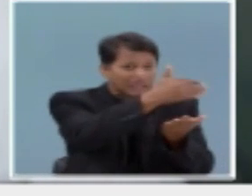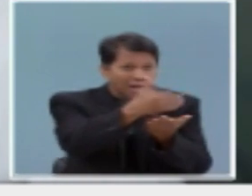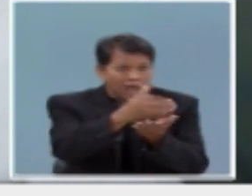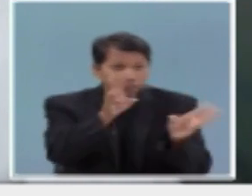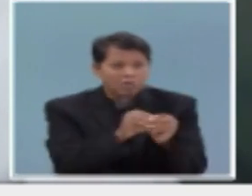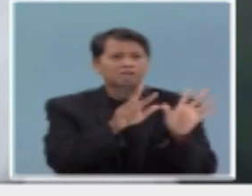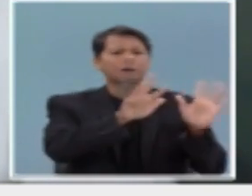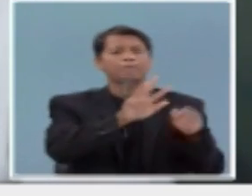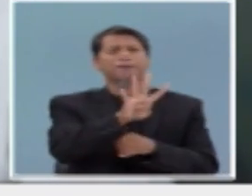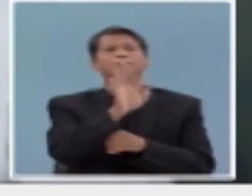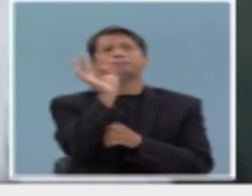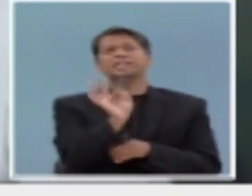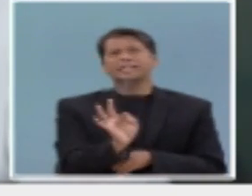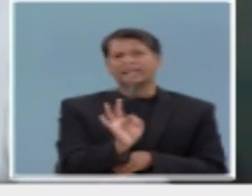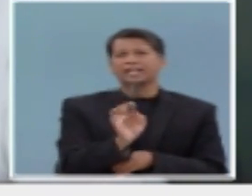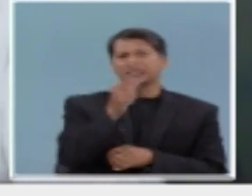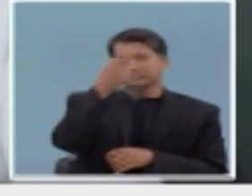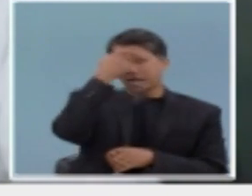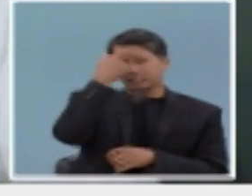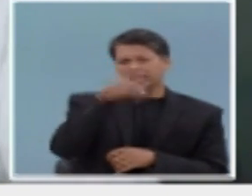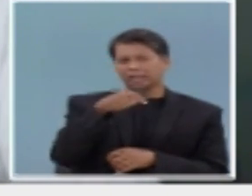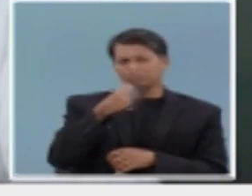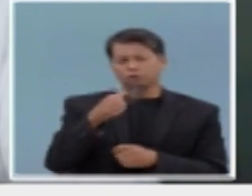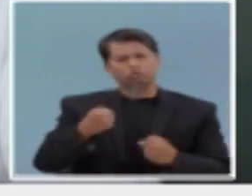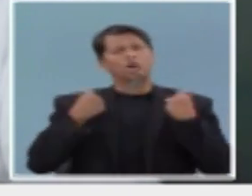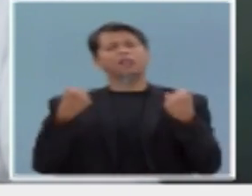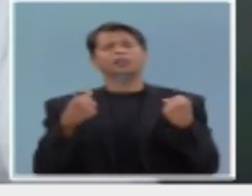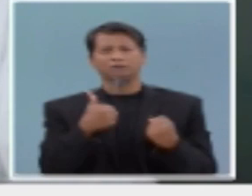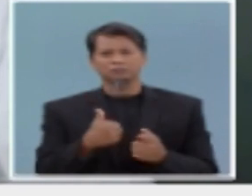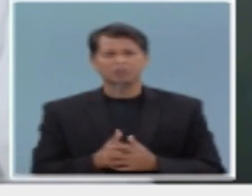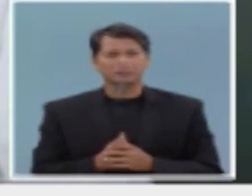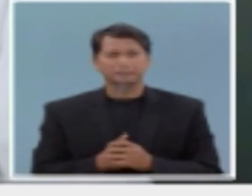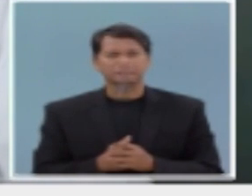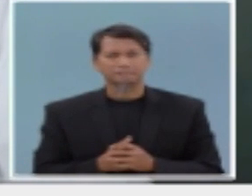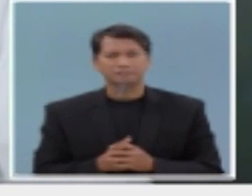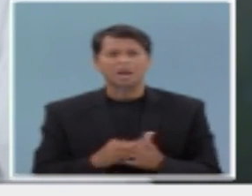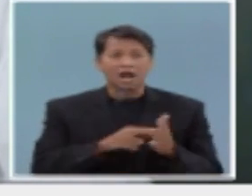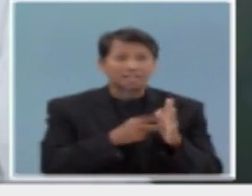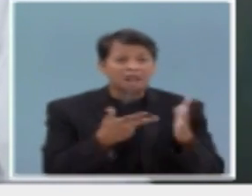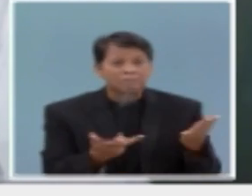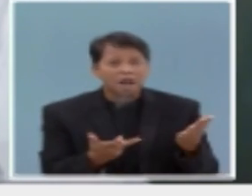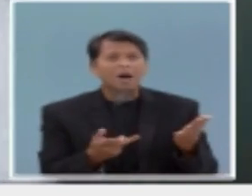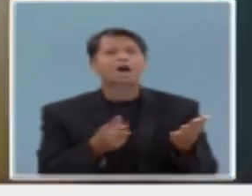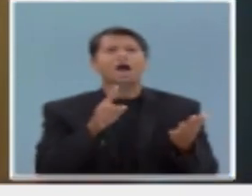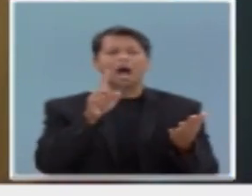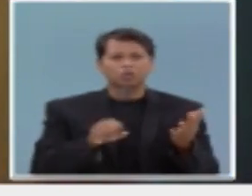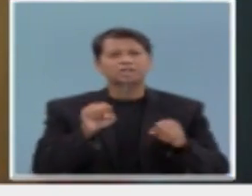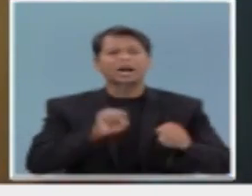94% lebih penderitanya dapat disembuhkan. Untuk itu, kita perlu melakukan hal-hal seperti